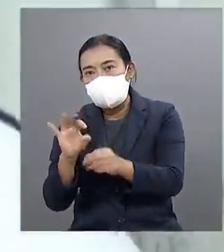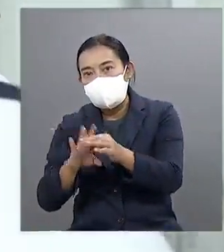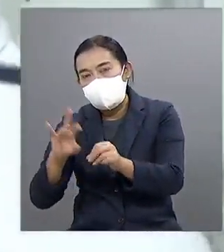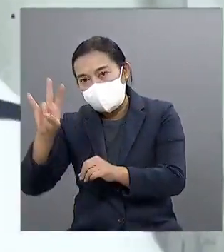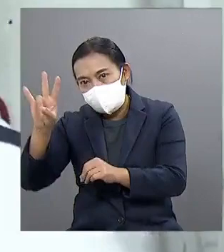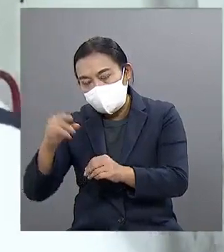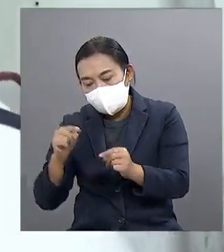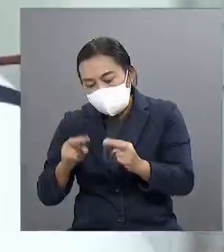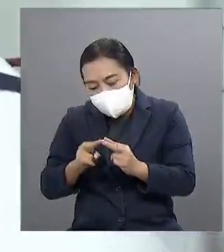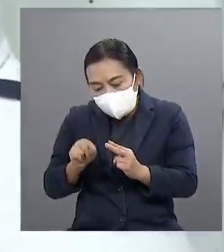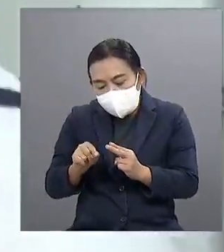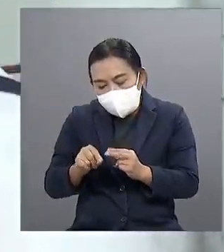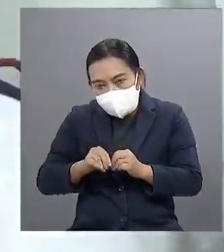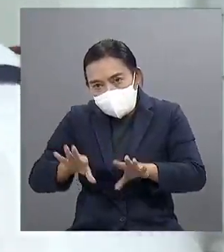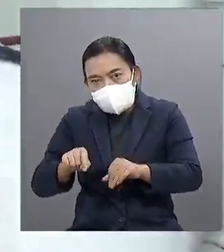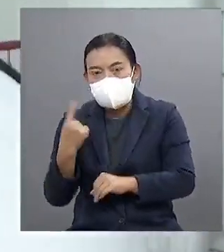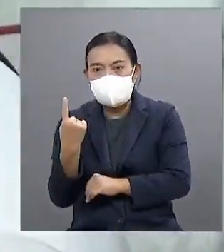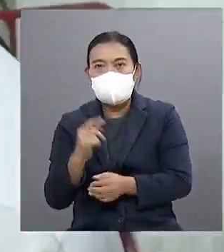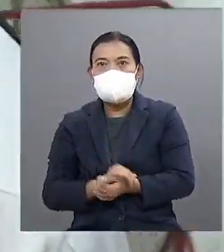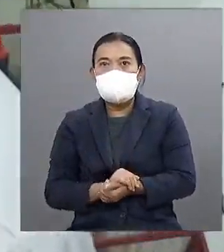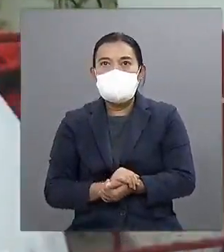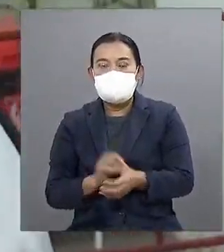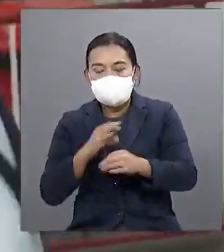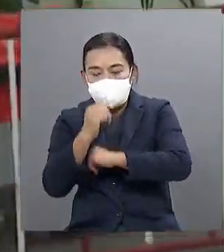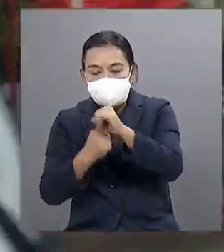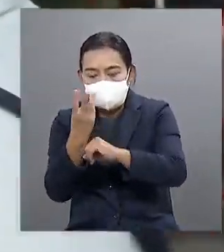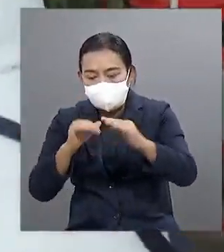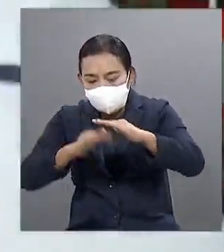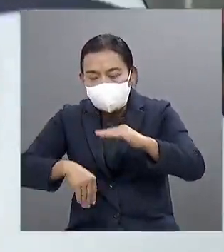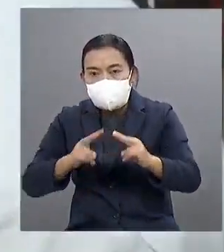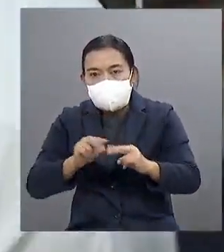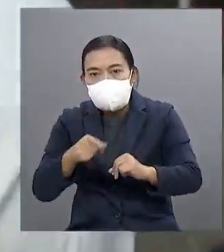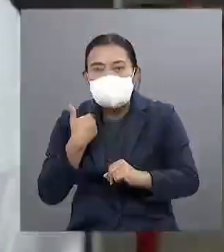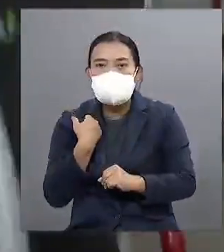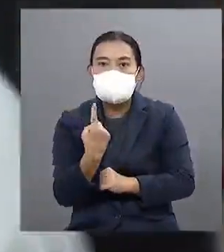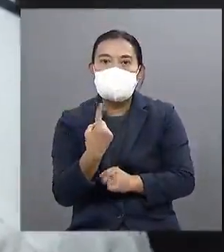ะครับอนาจารและพรากผู้เยาว์1คดีคดีขาดอายุความไป1